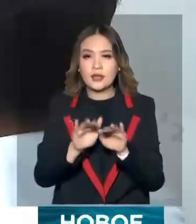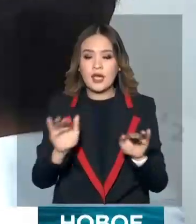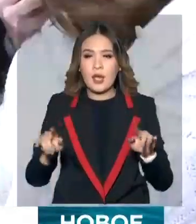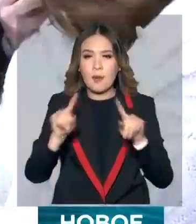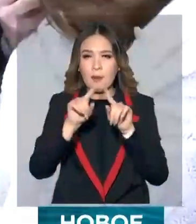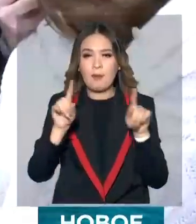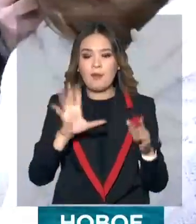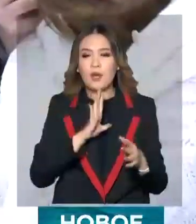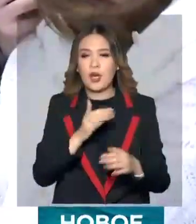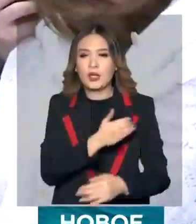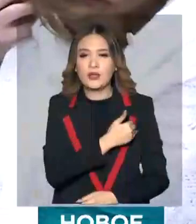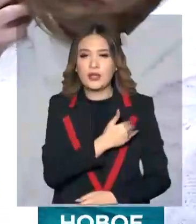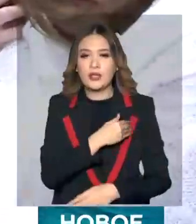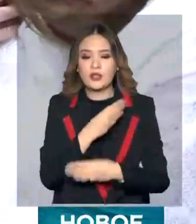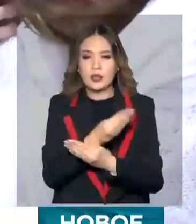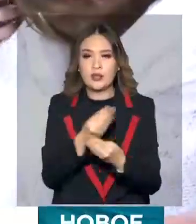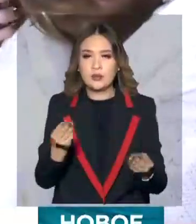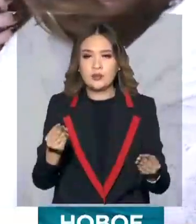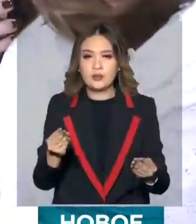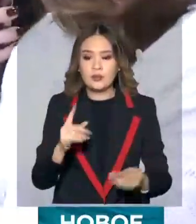планшетами.